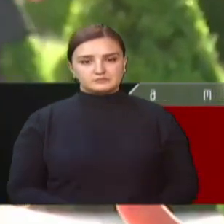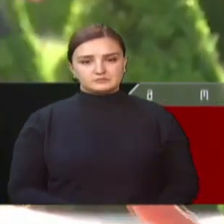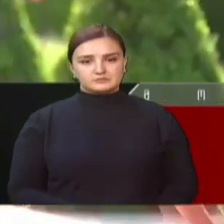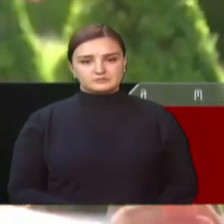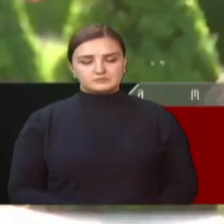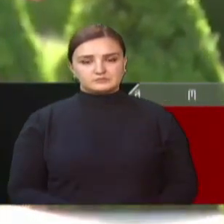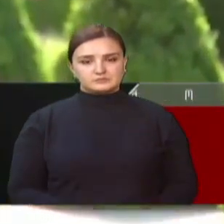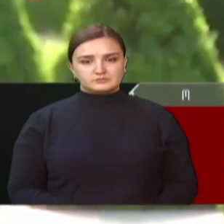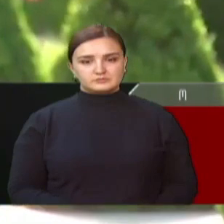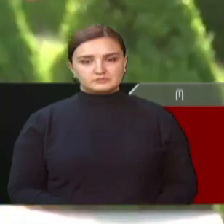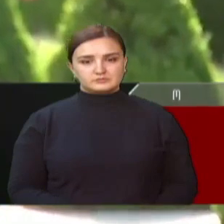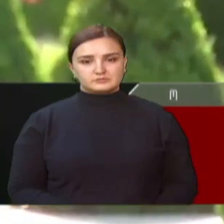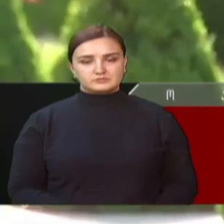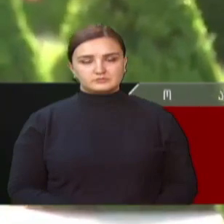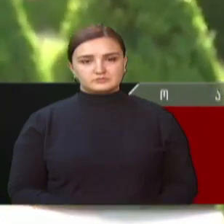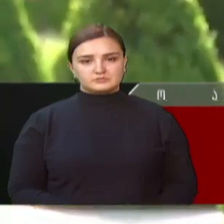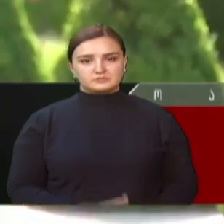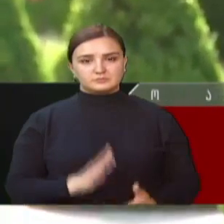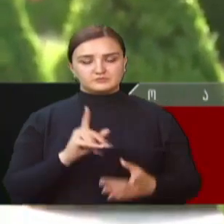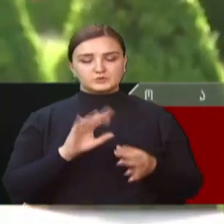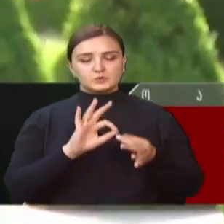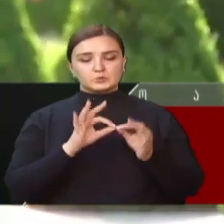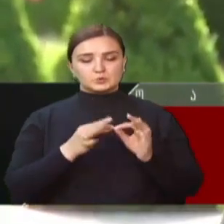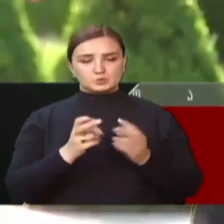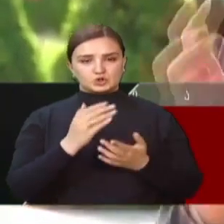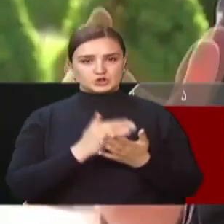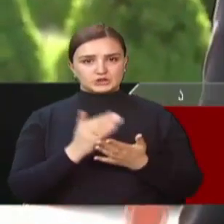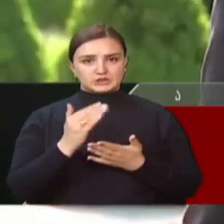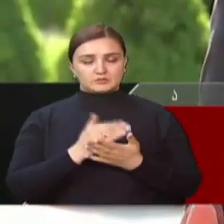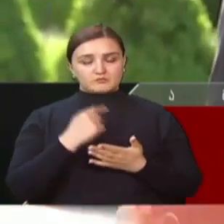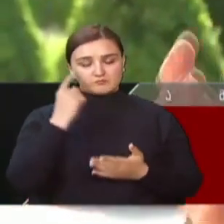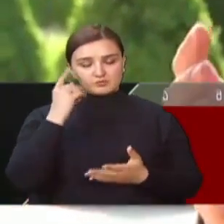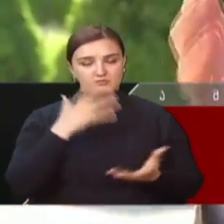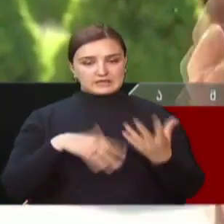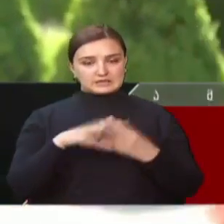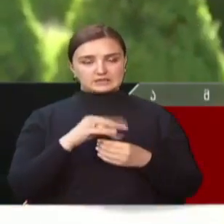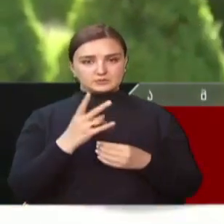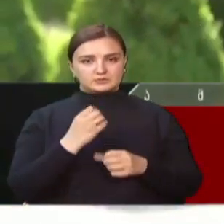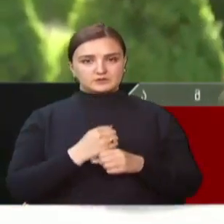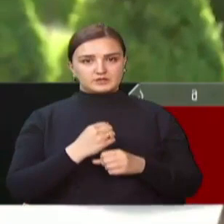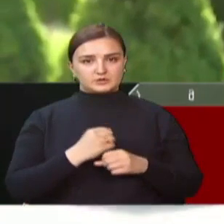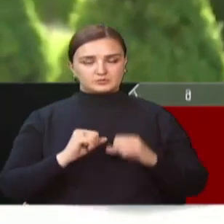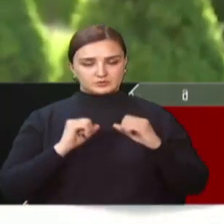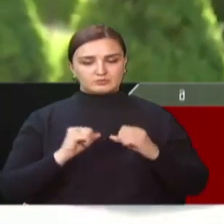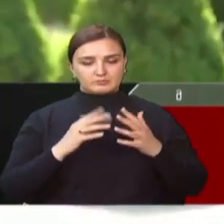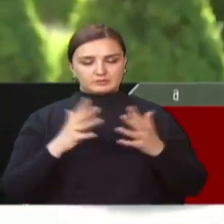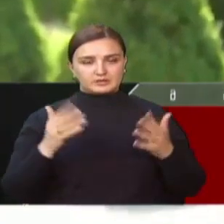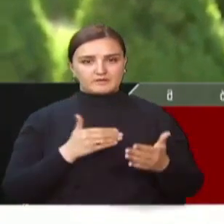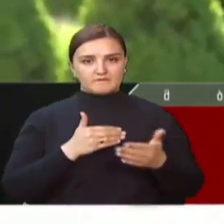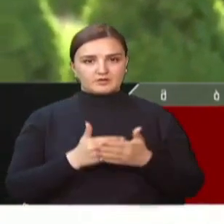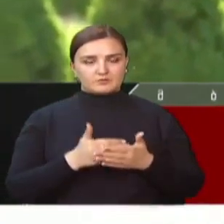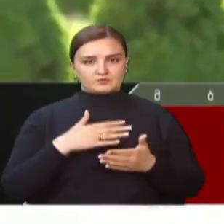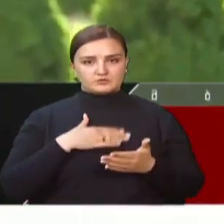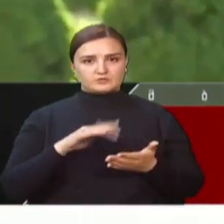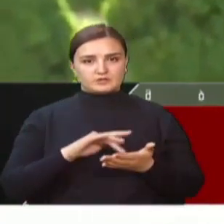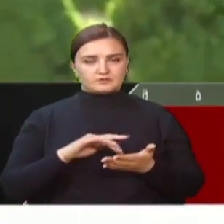მე ვფიქრობ მოიტანს კონკრეტულ შედეგებს და მე ვფიქრობ რომ ჩვენ ყველა მერთად უნდა გავაკეთოთ მაქსიმუმი რომ კიდევ უფრო მეტად დავაახლოვოთ